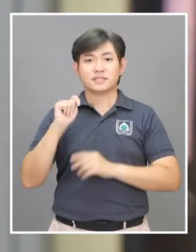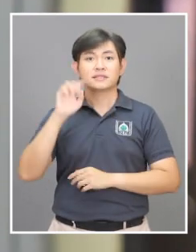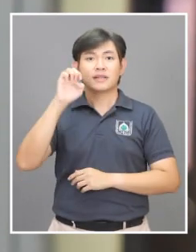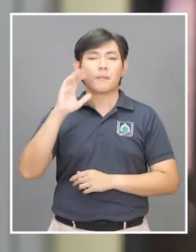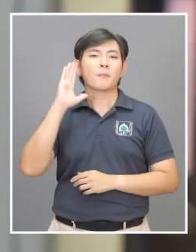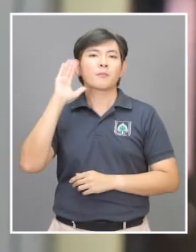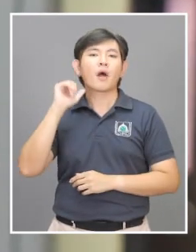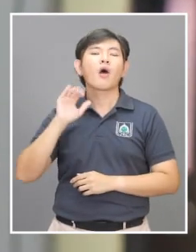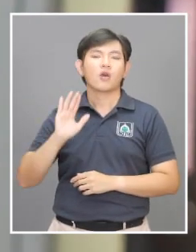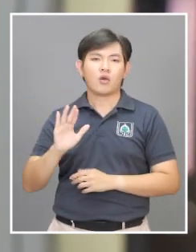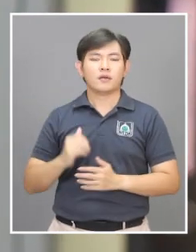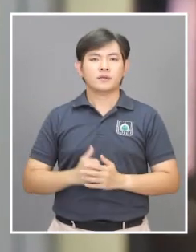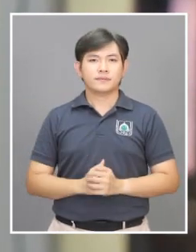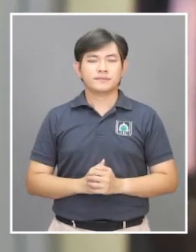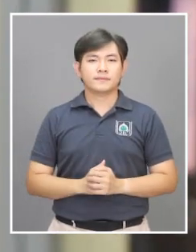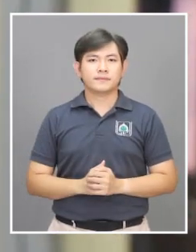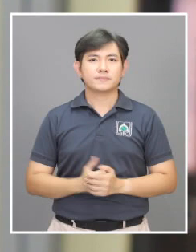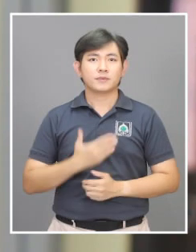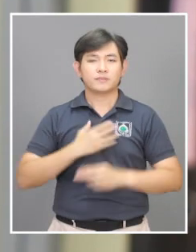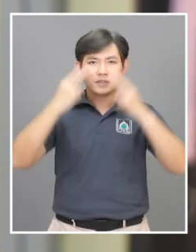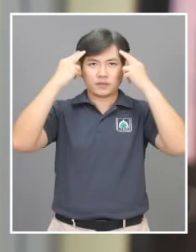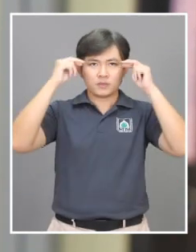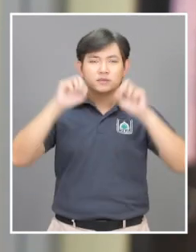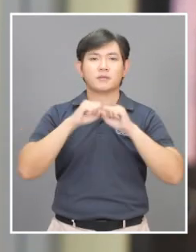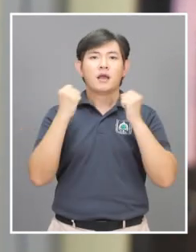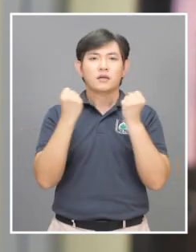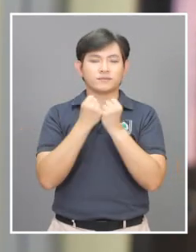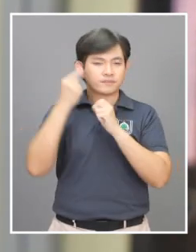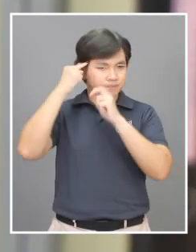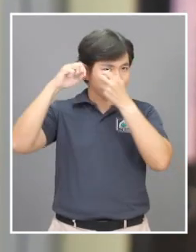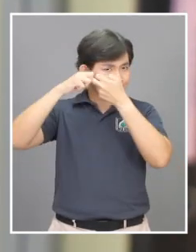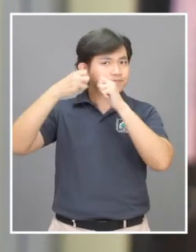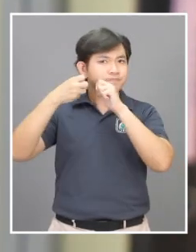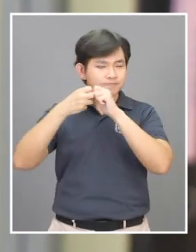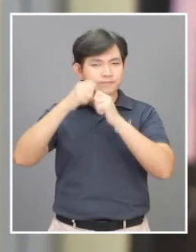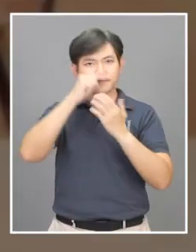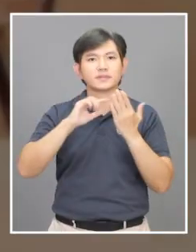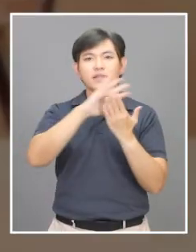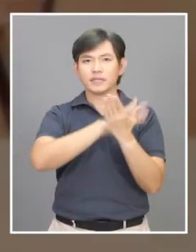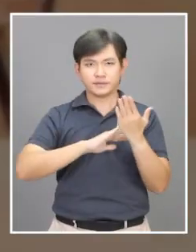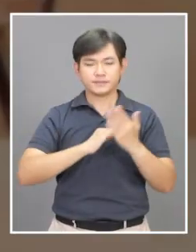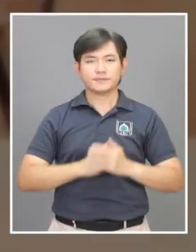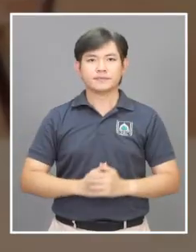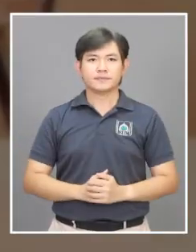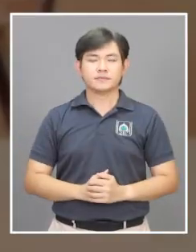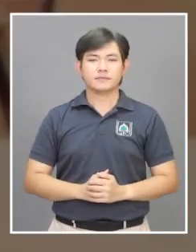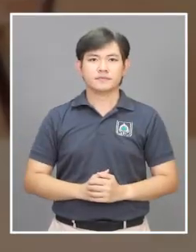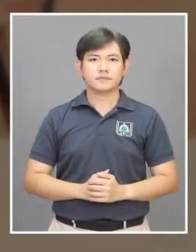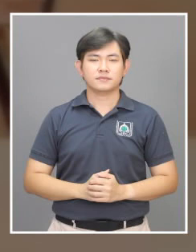ของน้องนายครับแล้วก็เป็นนายกสมาคมผู้ปกครองคนพิการทางสติปัญญาครับ